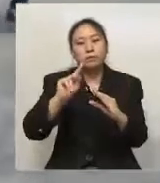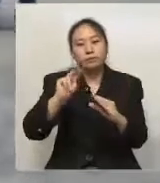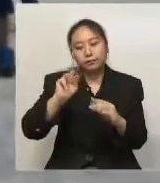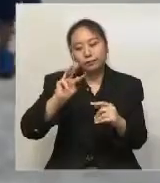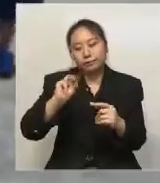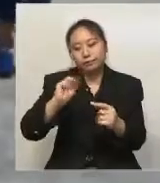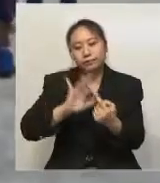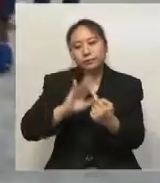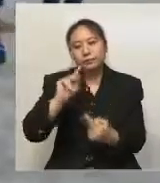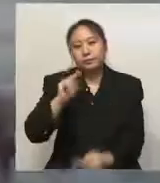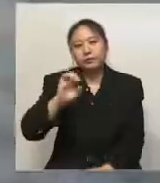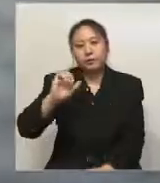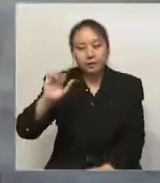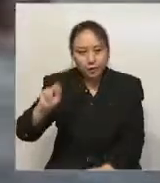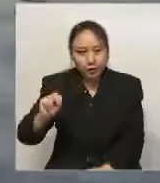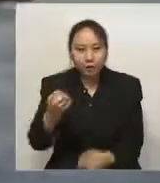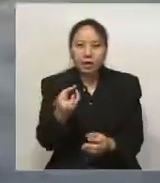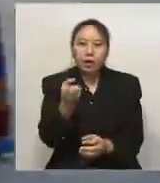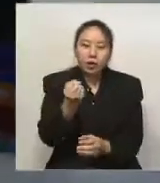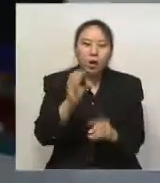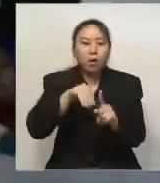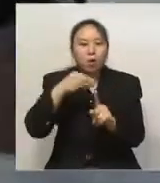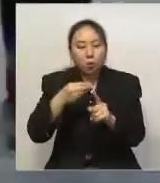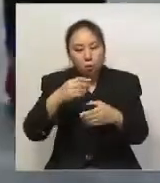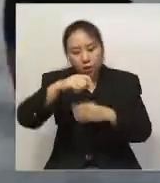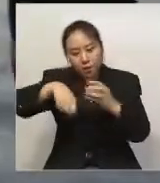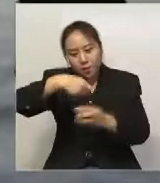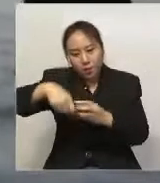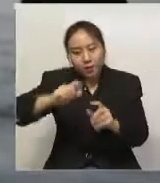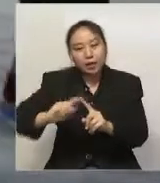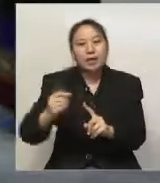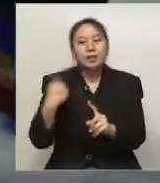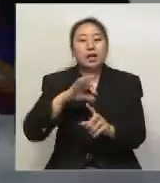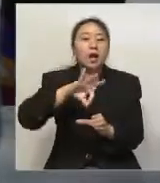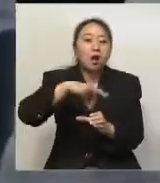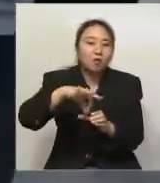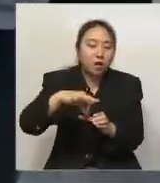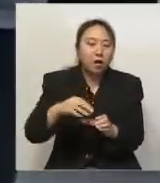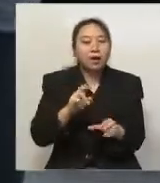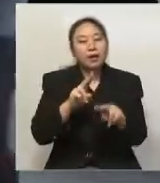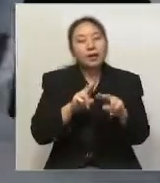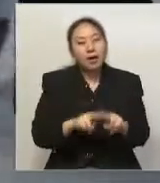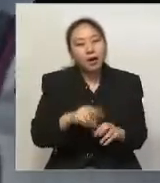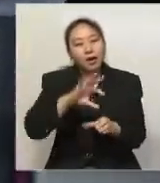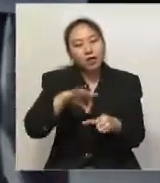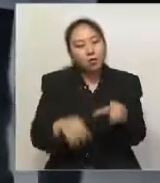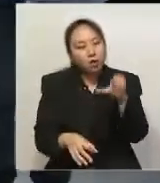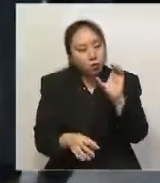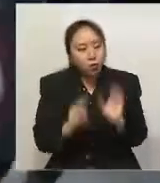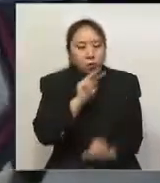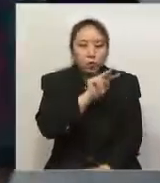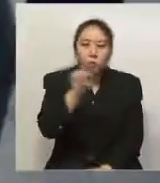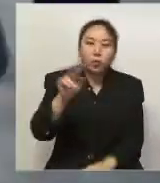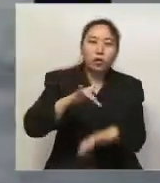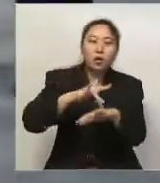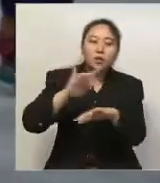ดข้าวต้มมัดที่จัดใส่ในกระบอกไม้ไผ่ให้รับประทานแถมมีกาแฟโบราณจำหน่ายให้นั่งจิบกาแฟไปด้วยชมธรรมชาติไปด้